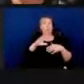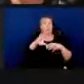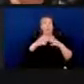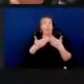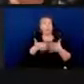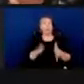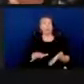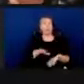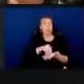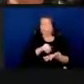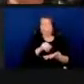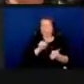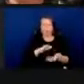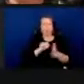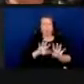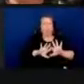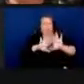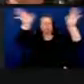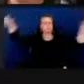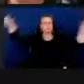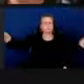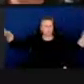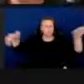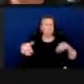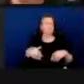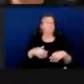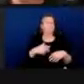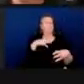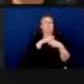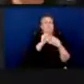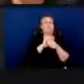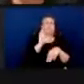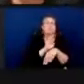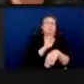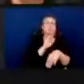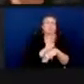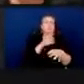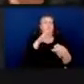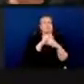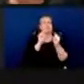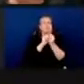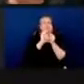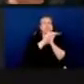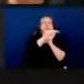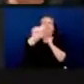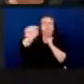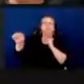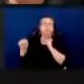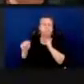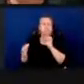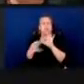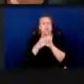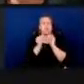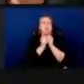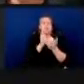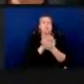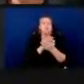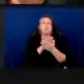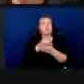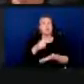kuwezesha kujua kujifunza hata nje ya darasa, kwa sababu unaweza kujifunza mambo mengi nje ya darasa.